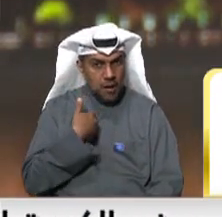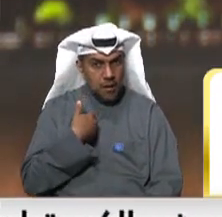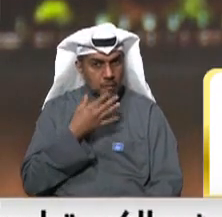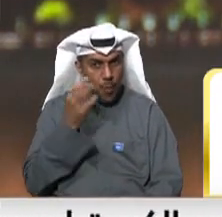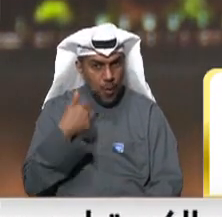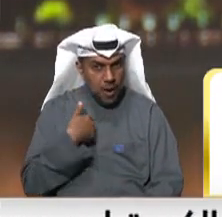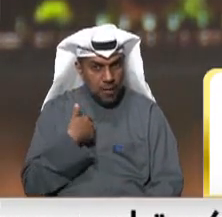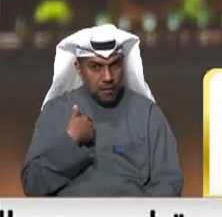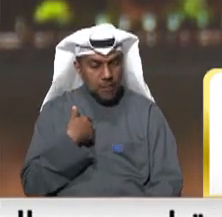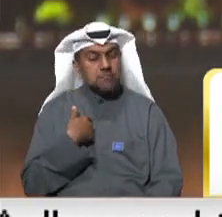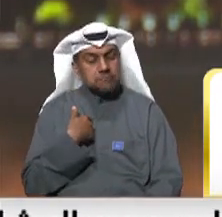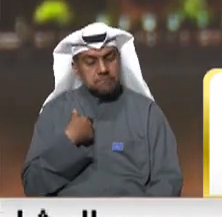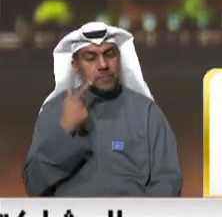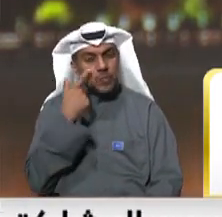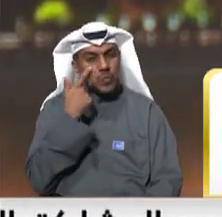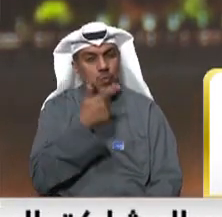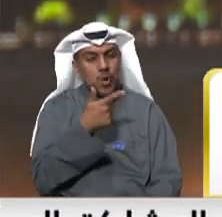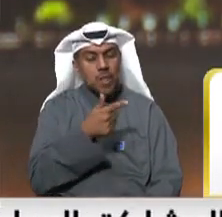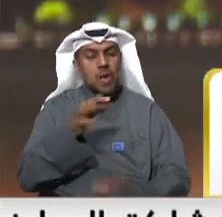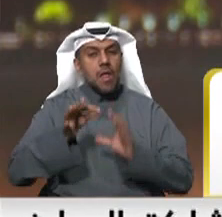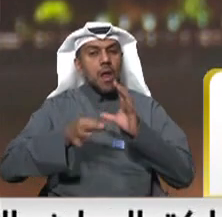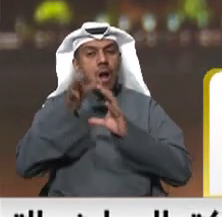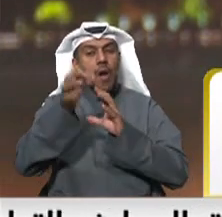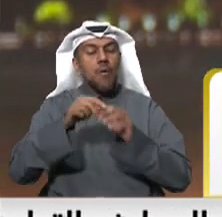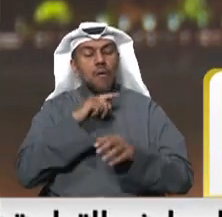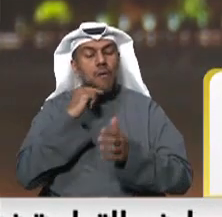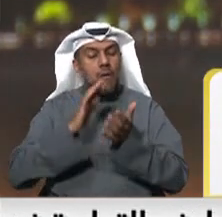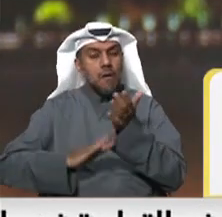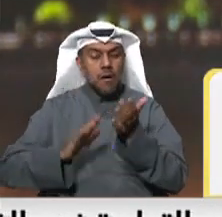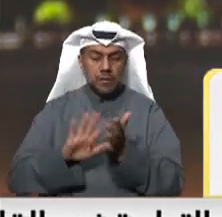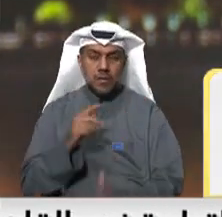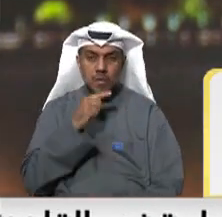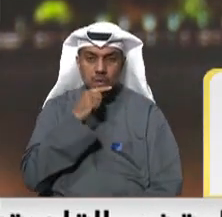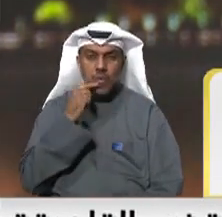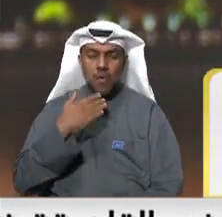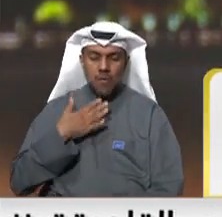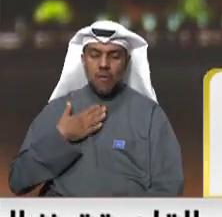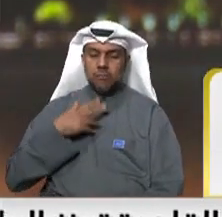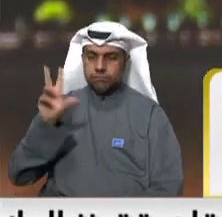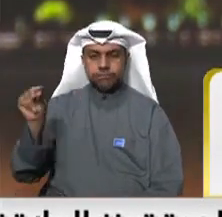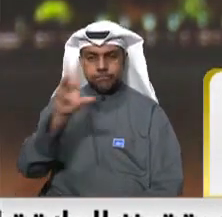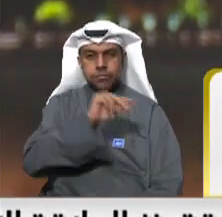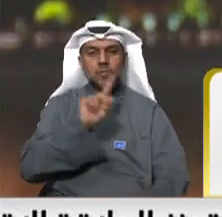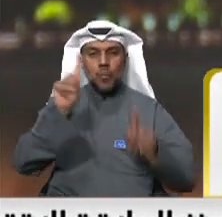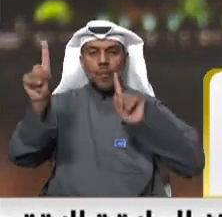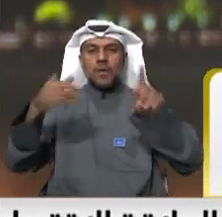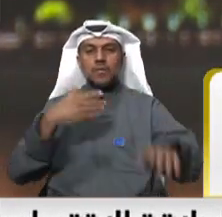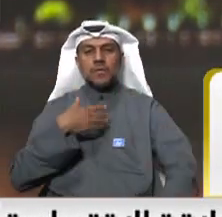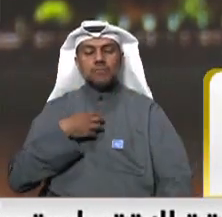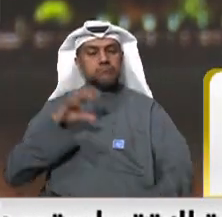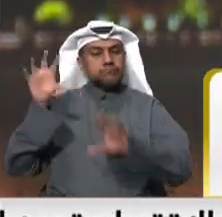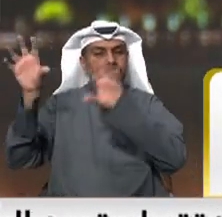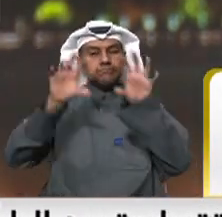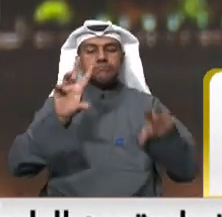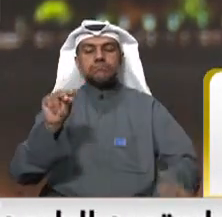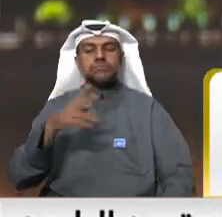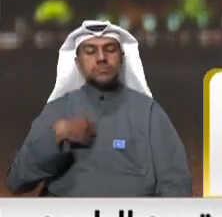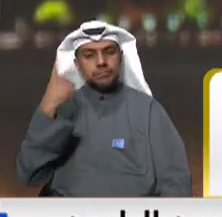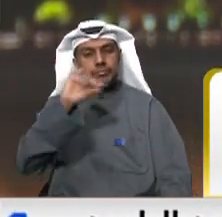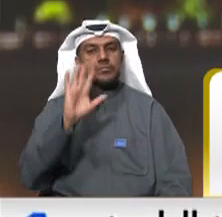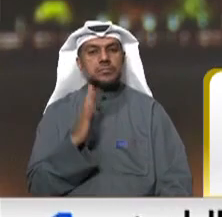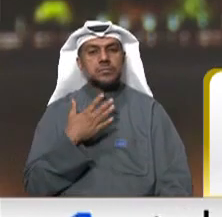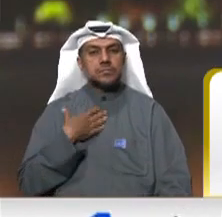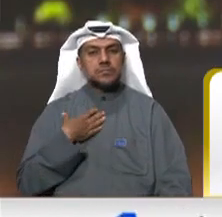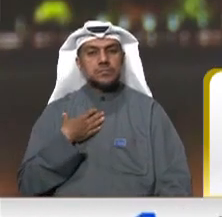فعليا بشان نزاع النووي مؤكدا ان موسكو تملك ايضا اسلحه يمكنها ضرب